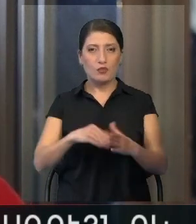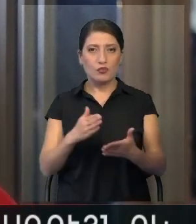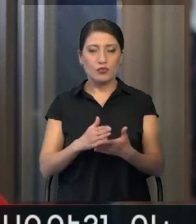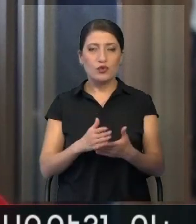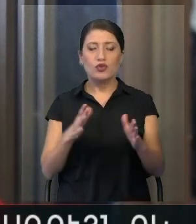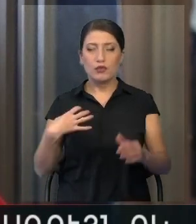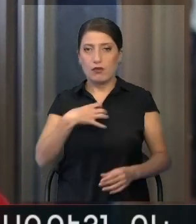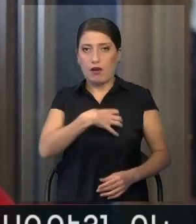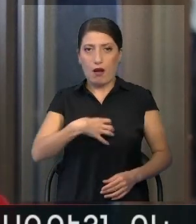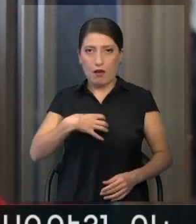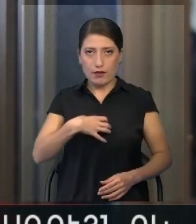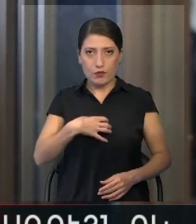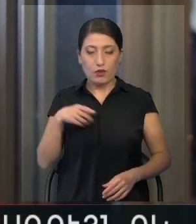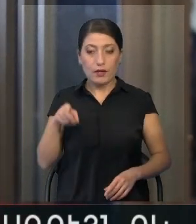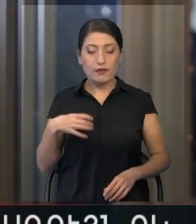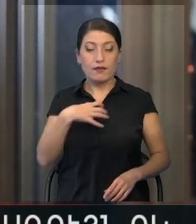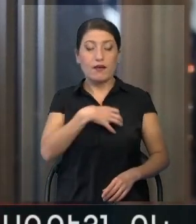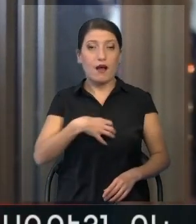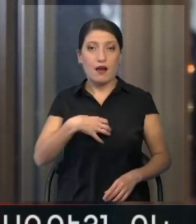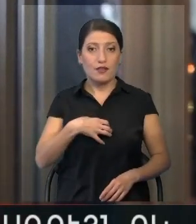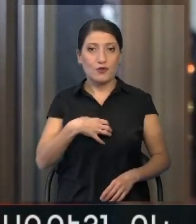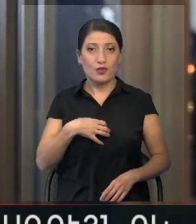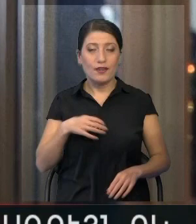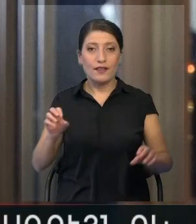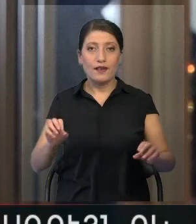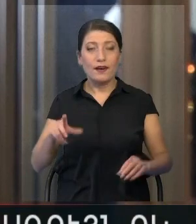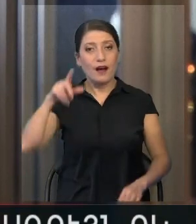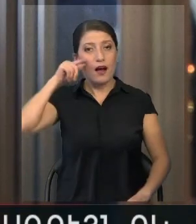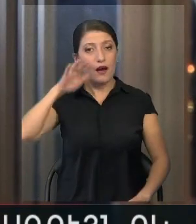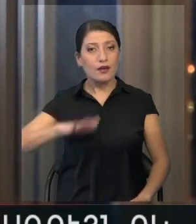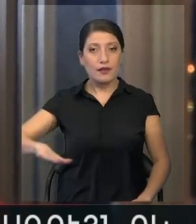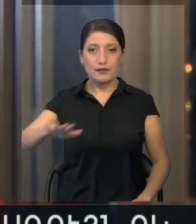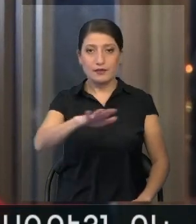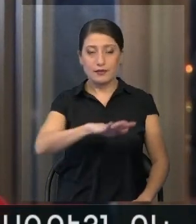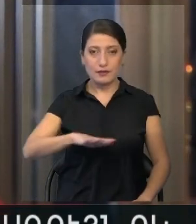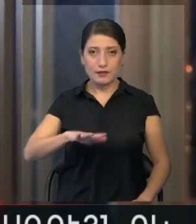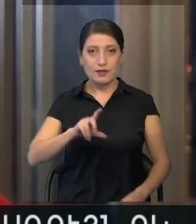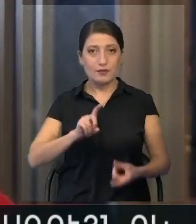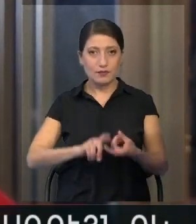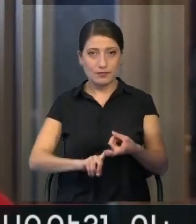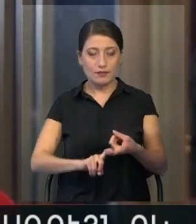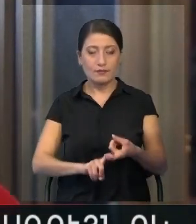շատ կարևոր է, եւ իր կարևորությունը ոչ միայն Հայաստանի Հանրապետության մակարդակով